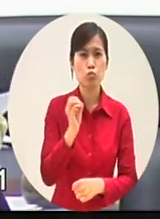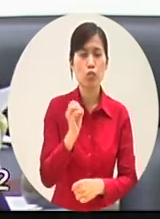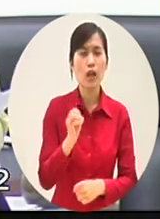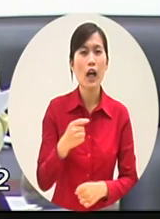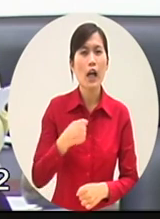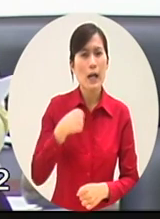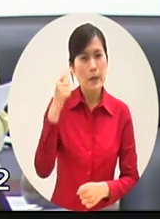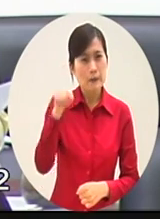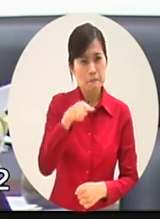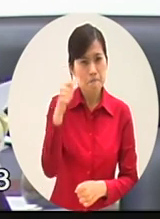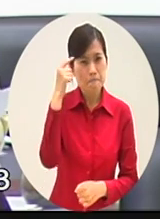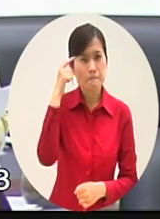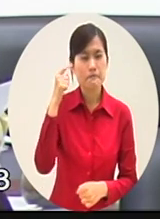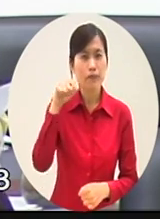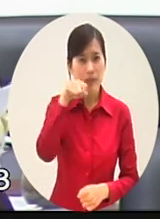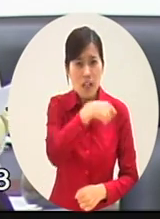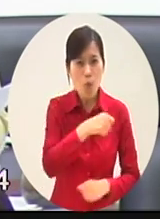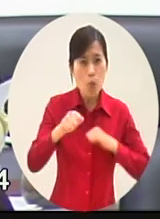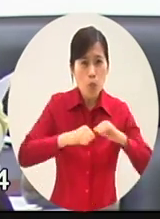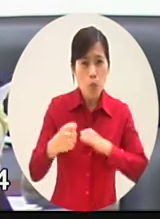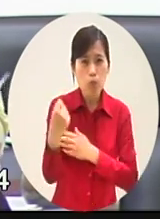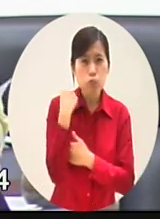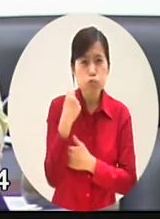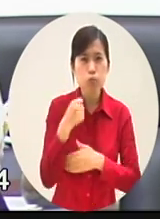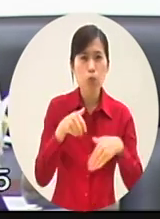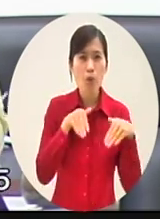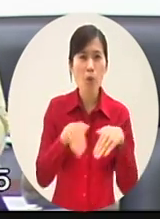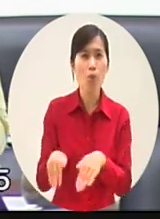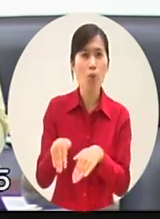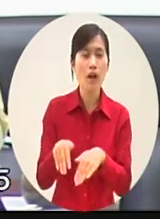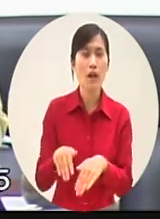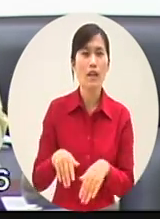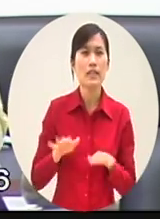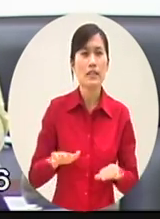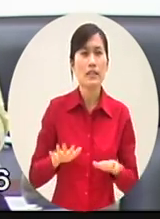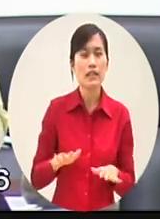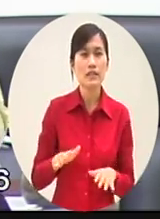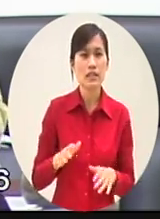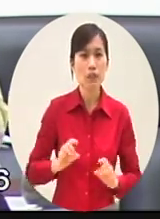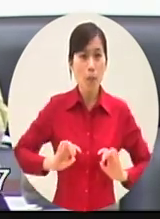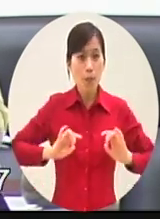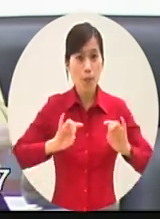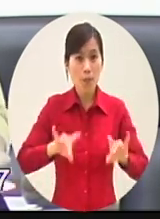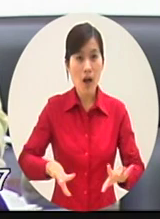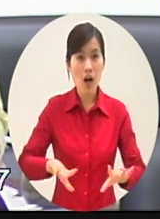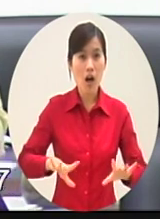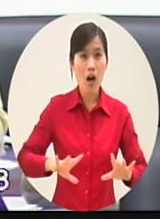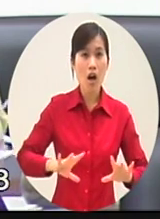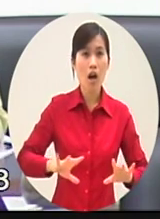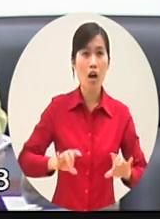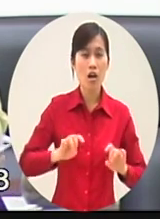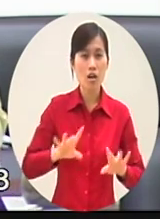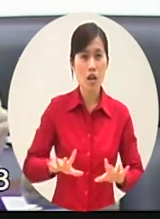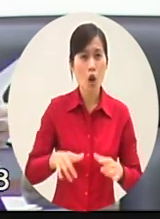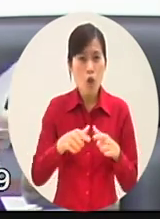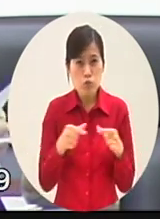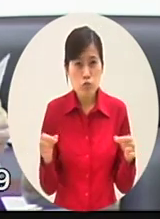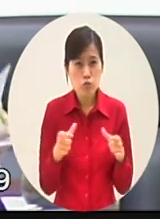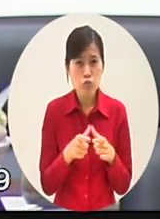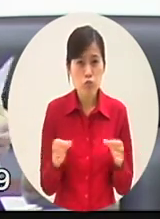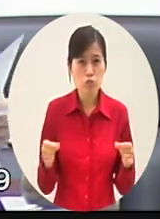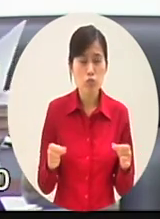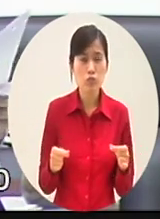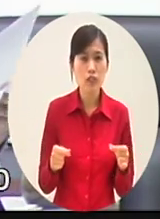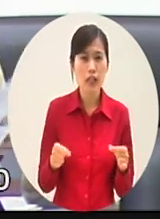探索教育现在在澳洲现在在新加坡现在包括在日本，它都是一个把它拿出来用